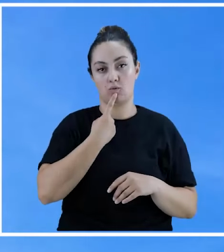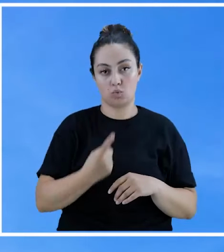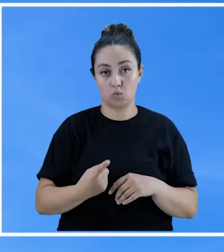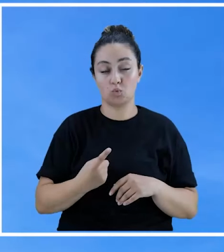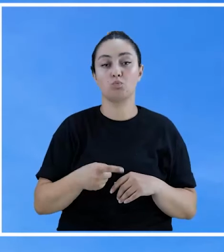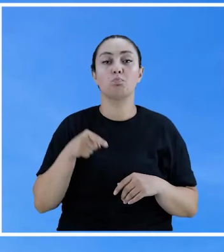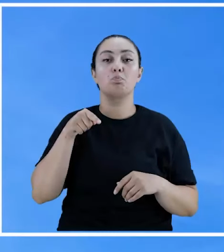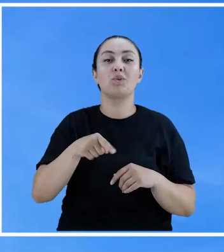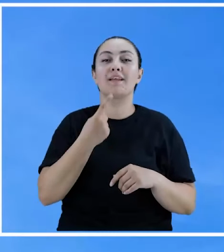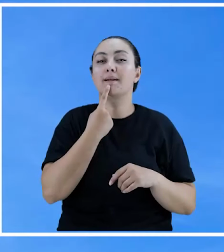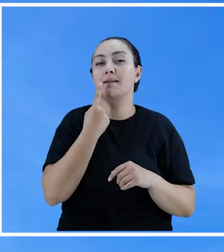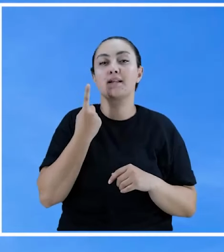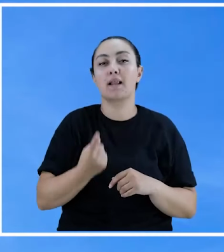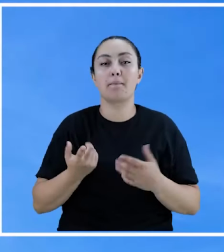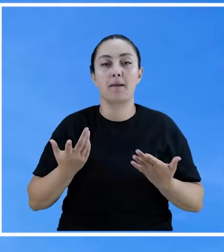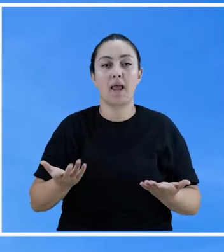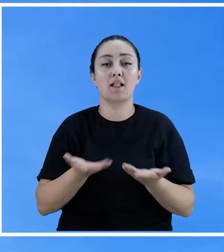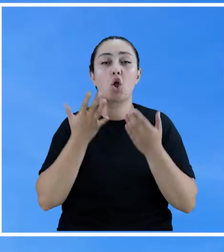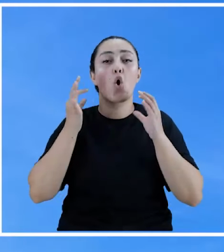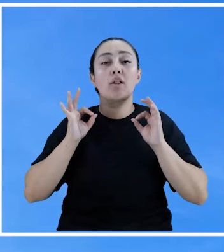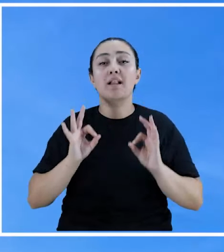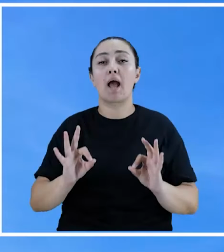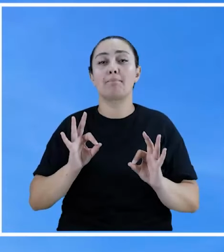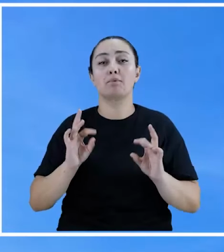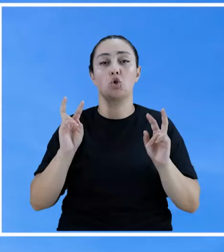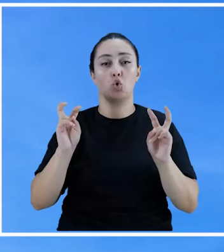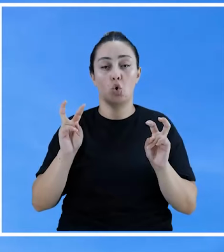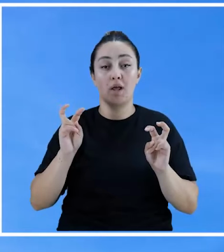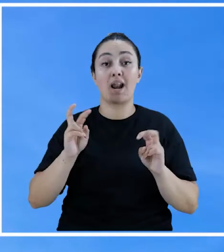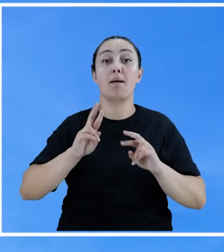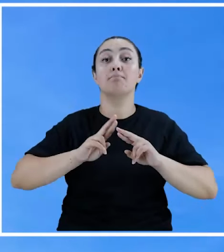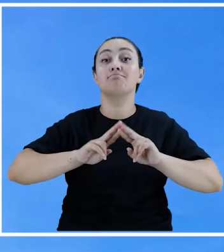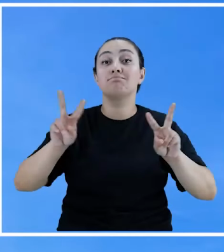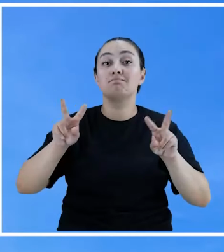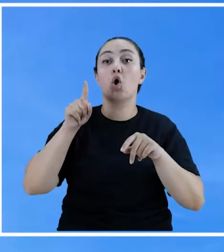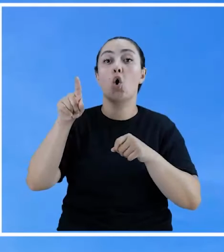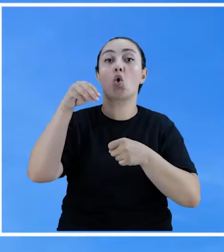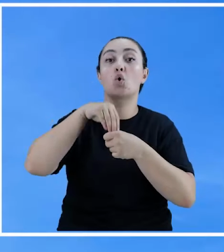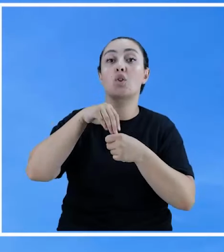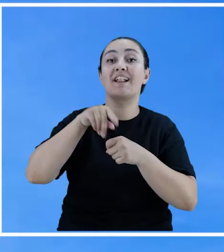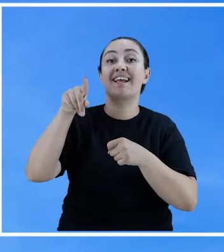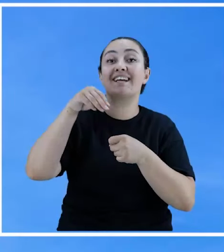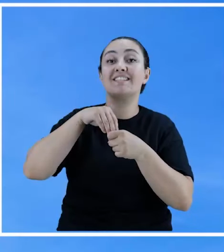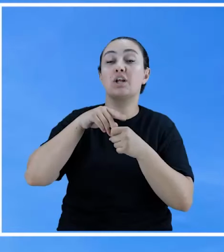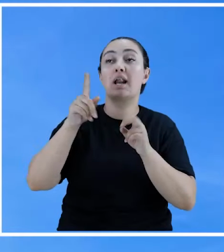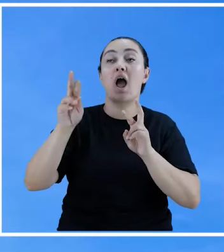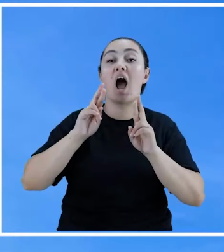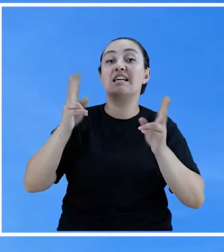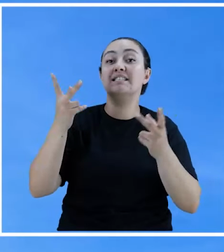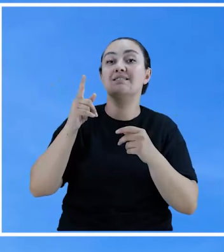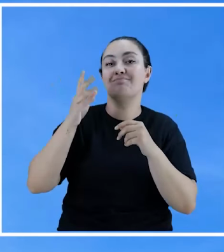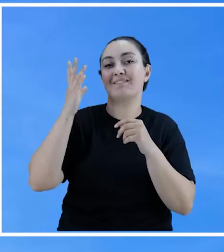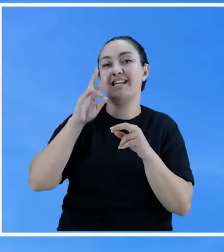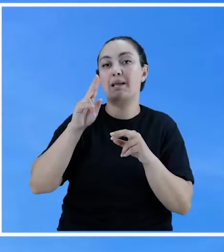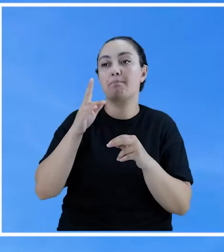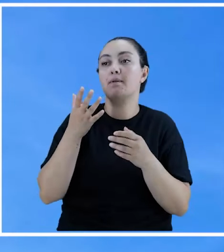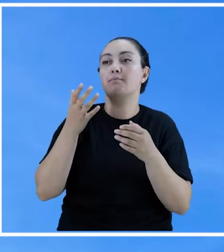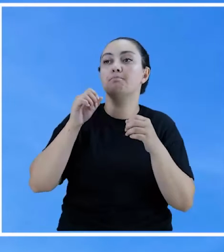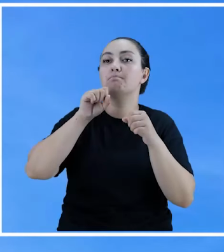tercih ediyoruz. Yani burada aslında en önemli kriter hasar durumu ve ona bağlı olarak